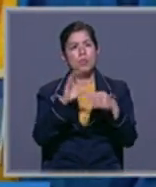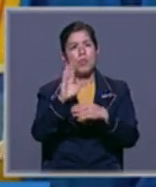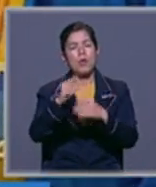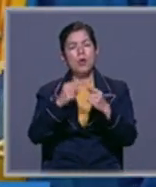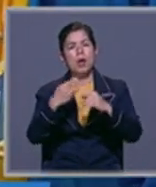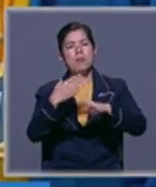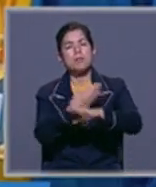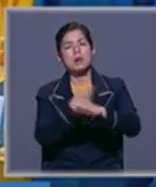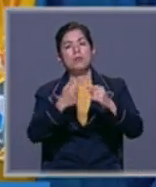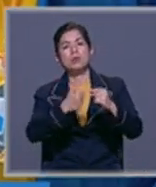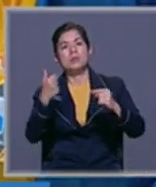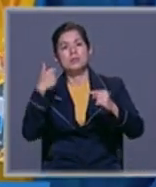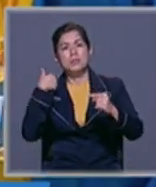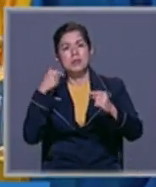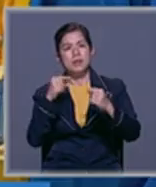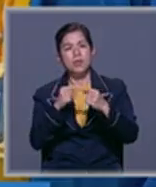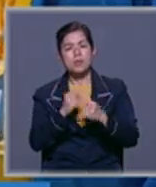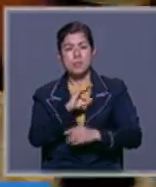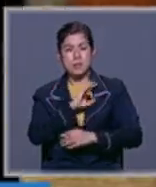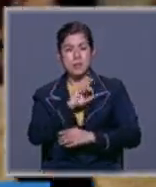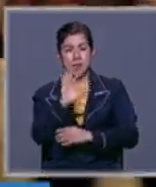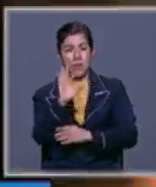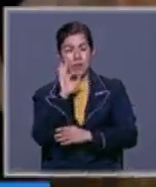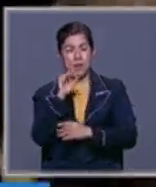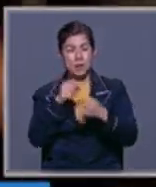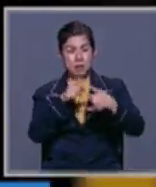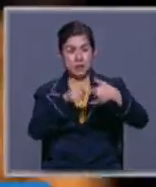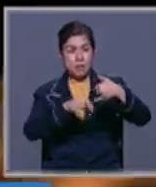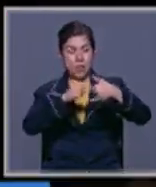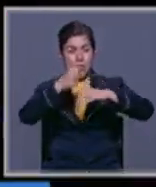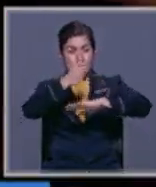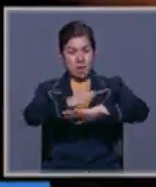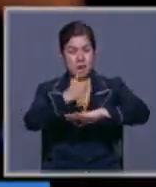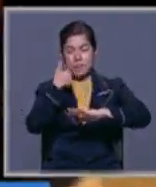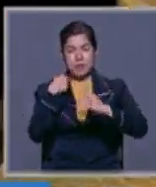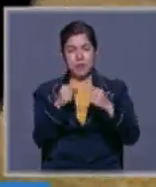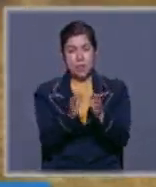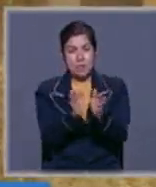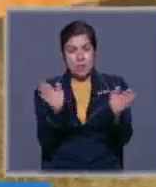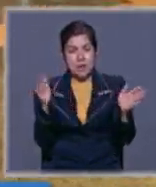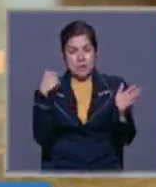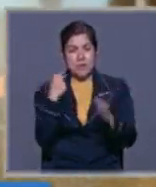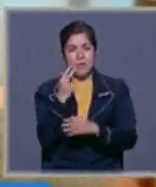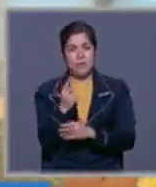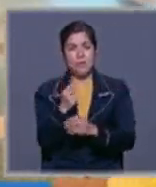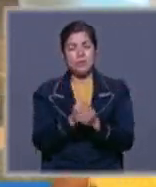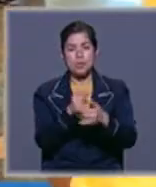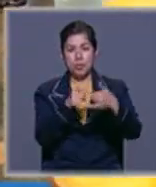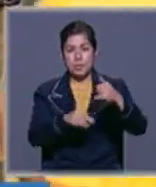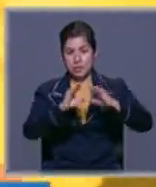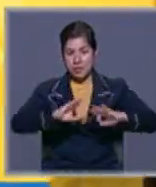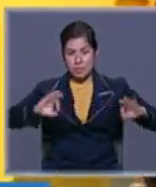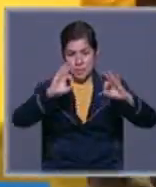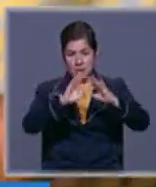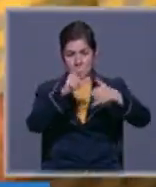รคจะมาเลือกหัวหน้าพรรคแบบกว้างขวางแบบเปิดเผยลักษณะนี้นะครับเดี๋ยวท่านผู้ชมจะเห็นคนสำคัญของพรรคไม่ว่าจะเป็นคุณก